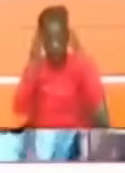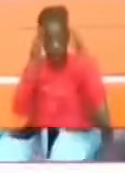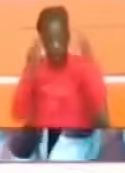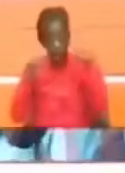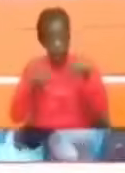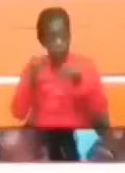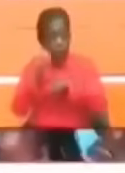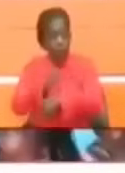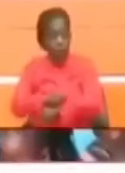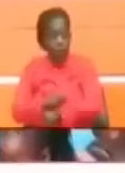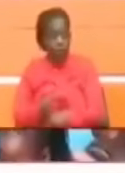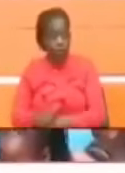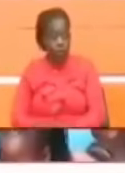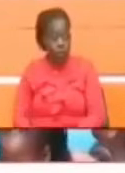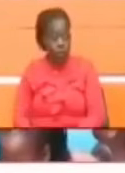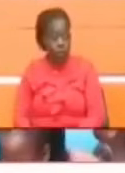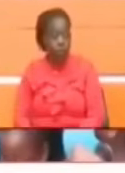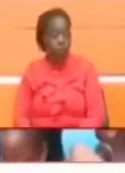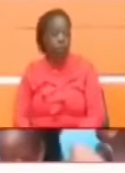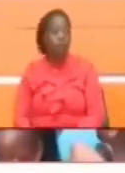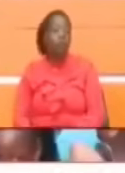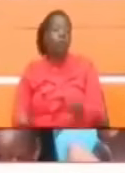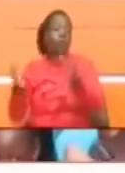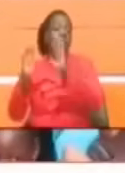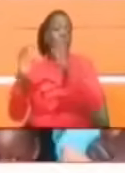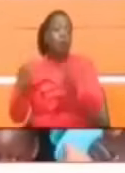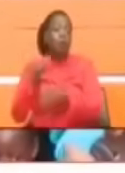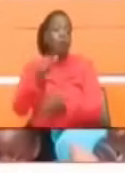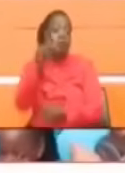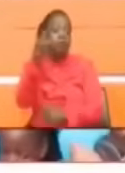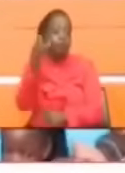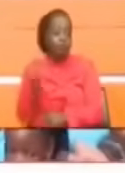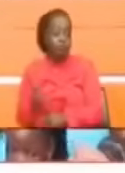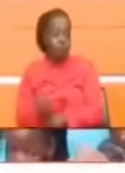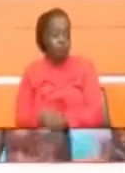Brian Serugo. Congratulations to everyone.